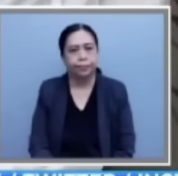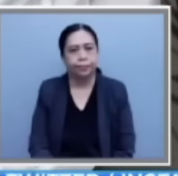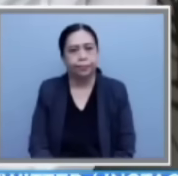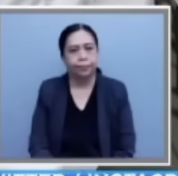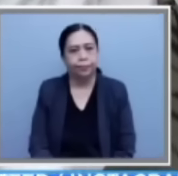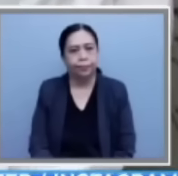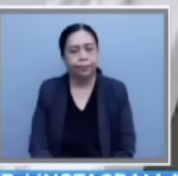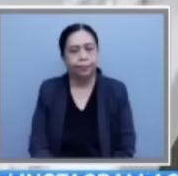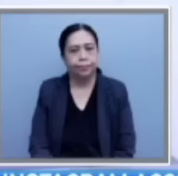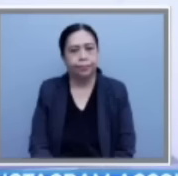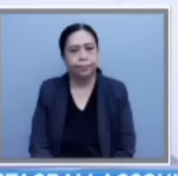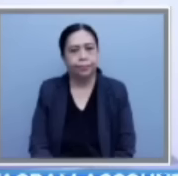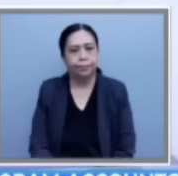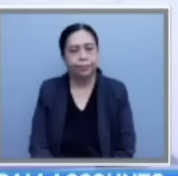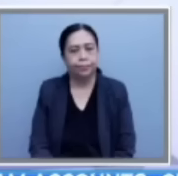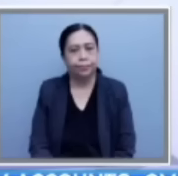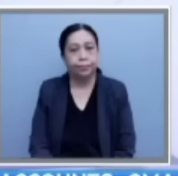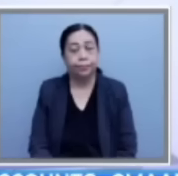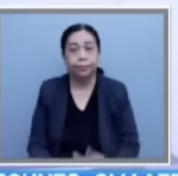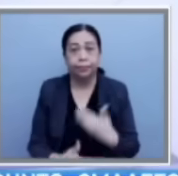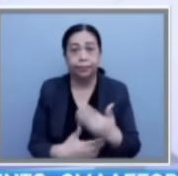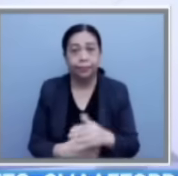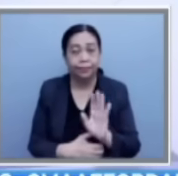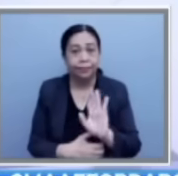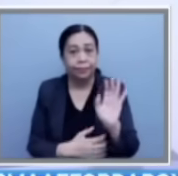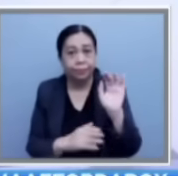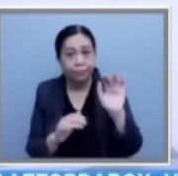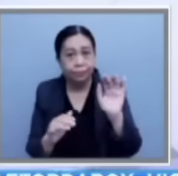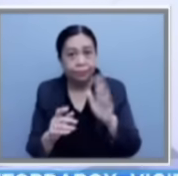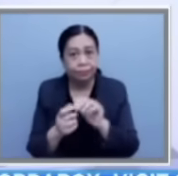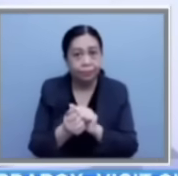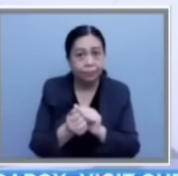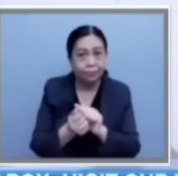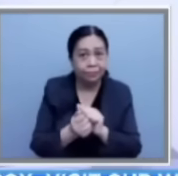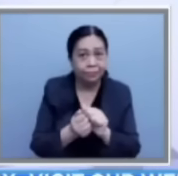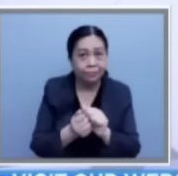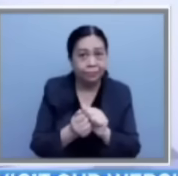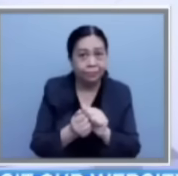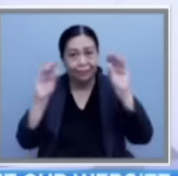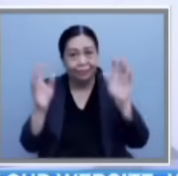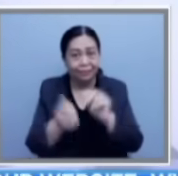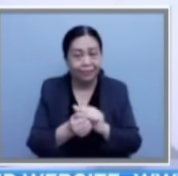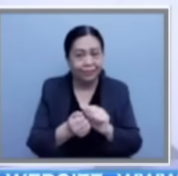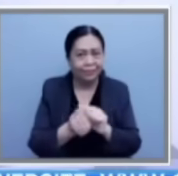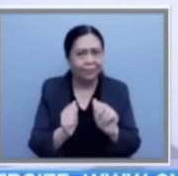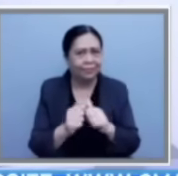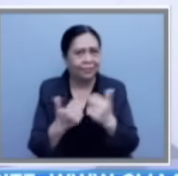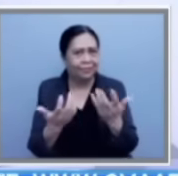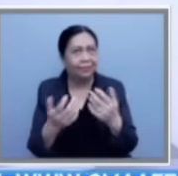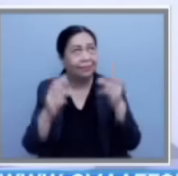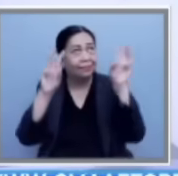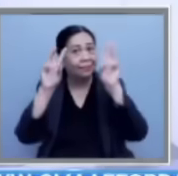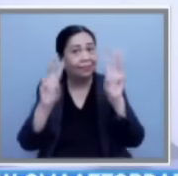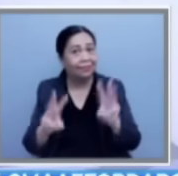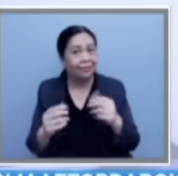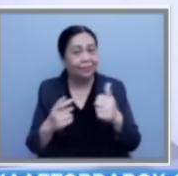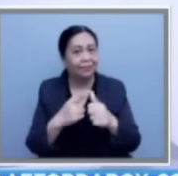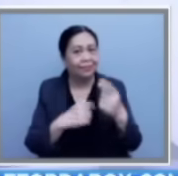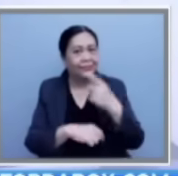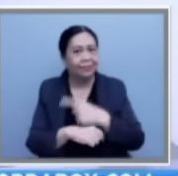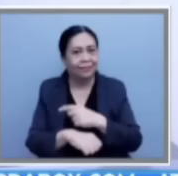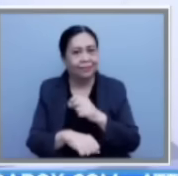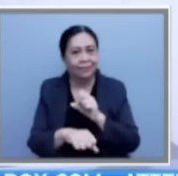tubig na po Nao na ha laba-laba kulula Kamusta kaya ang lagay ng panahon ngayong first day ng work week